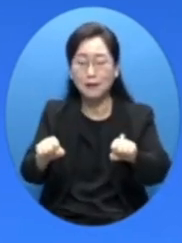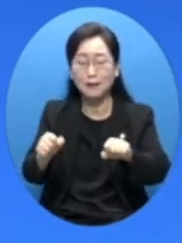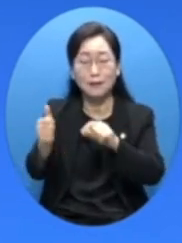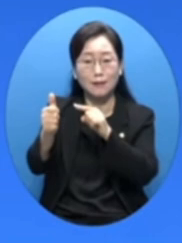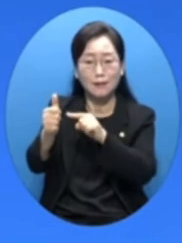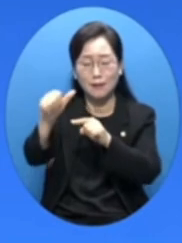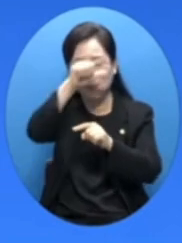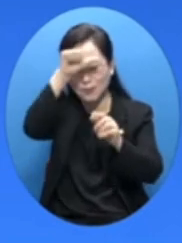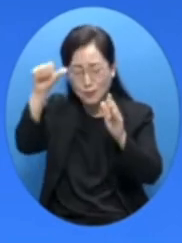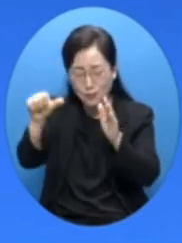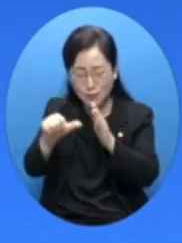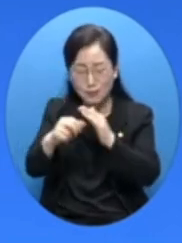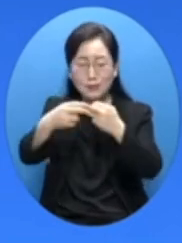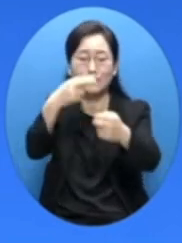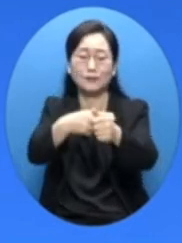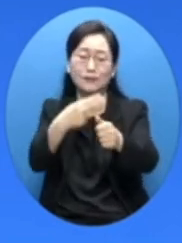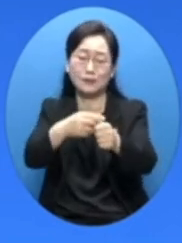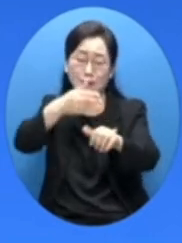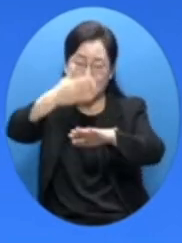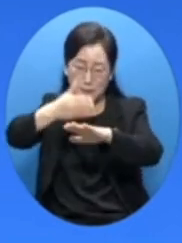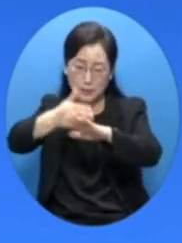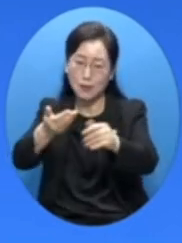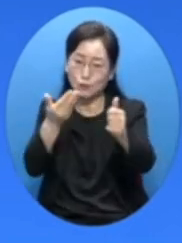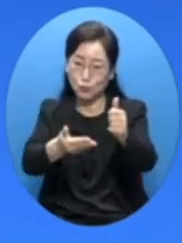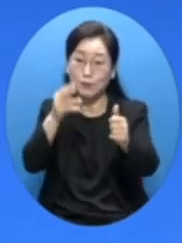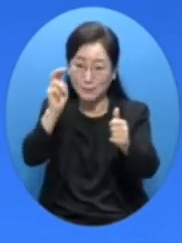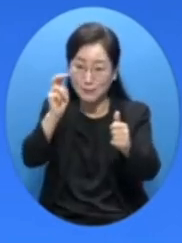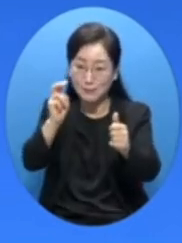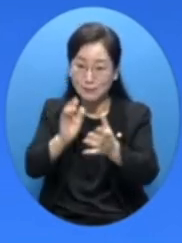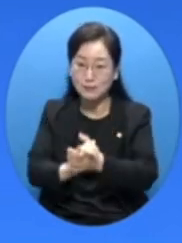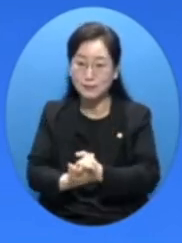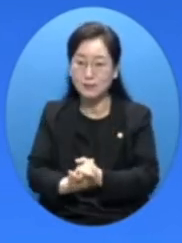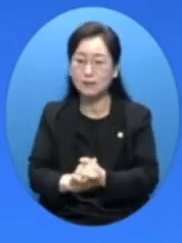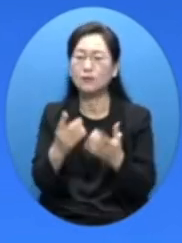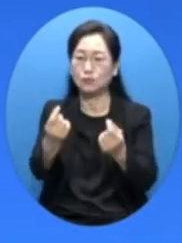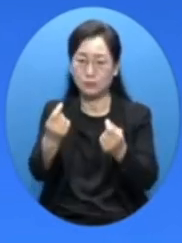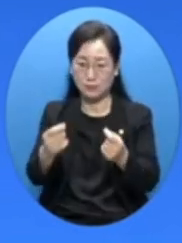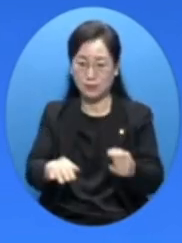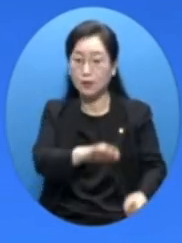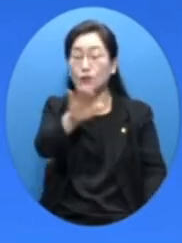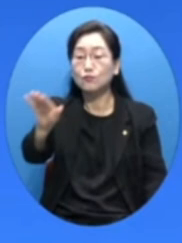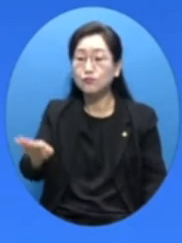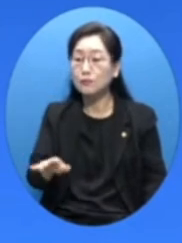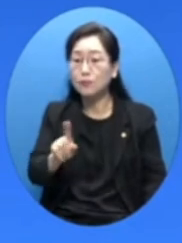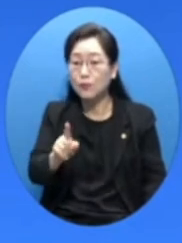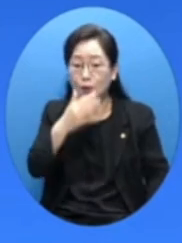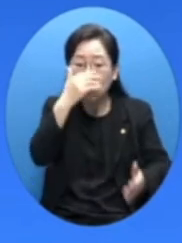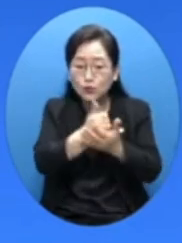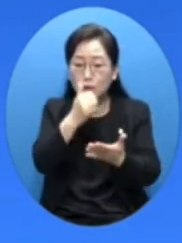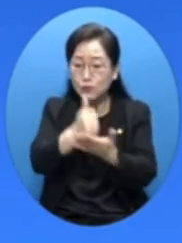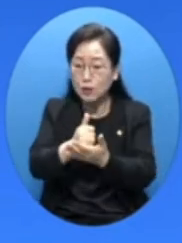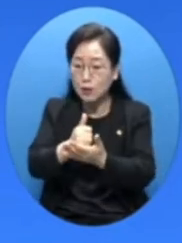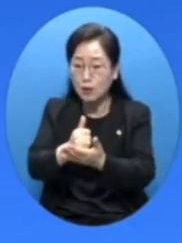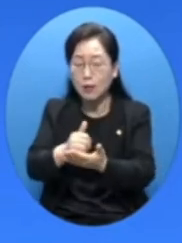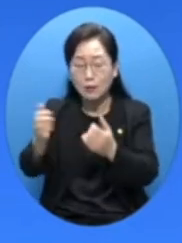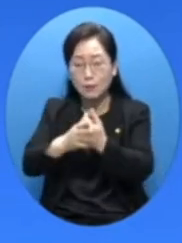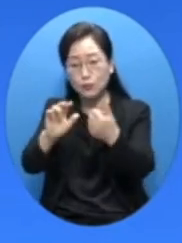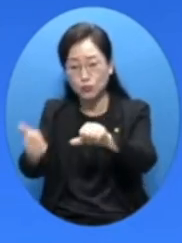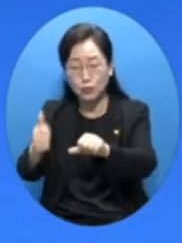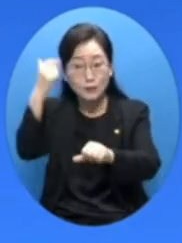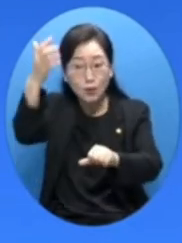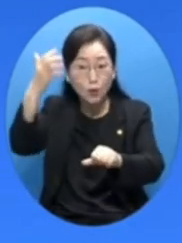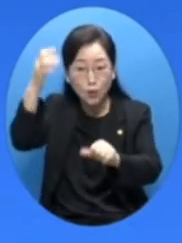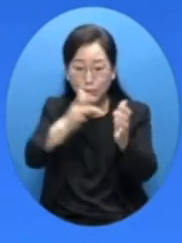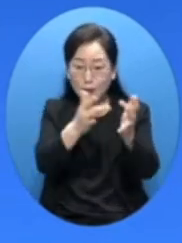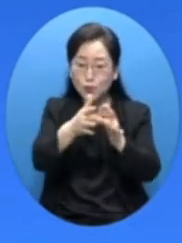한평생 그 의사한테 감사하는 마음으로 살겠습니까? 그런데 우리는 죄 가운데 죽었던 영혼들이 예수 믿고